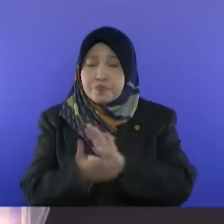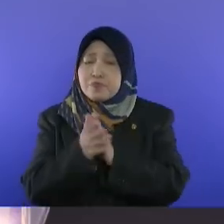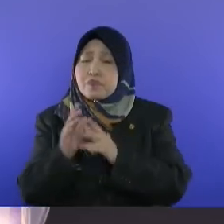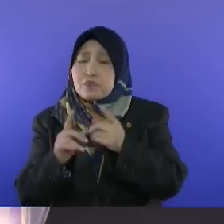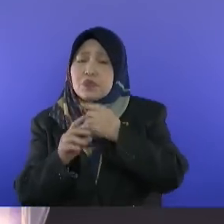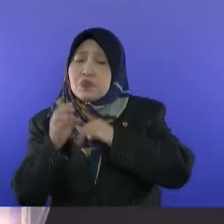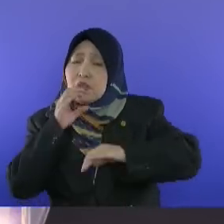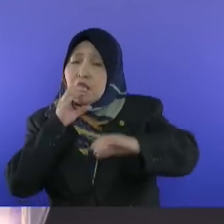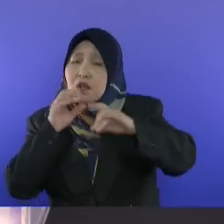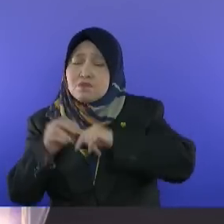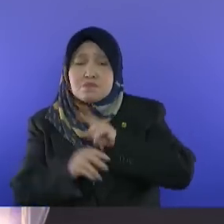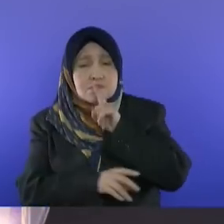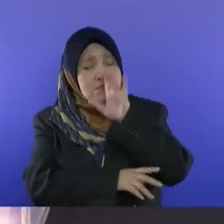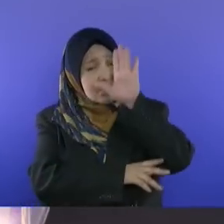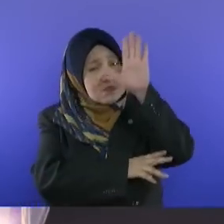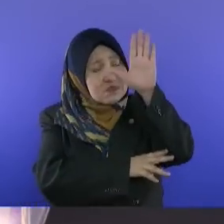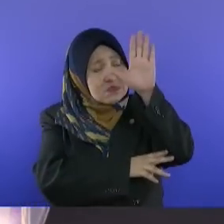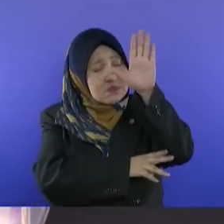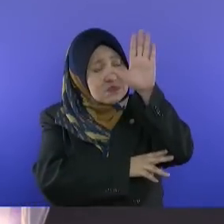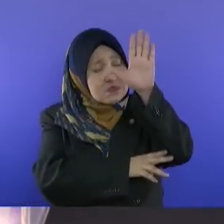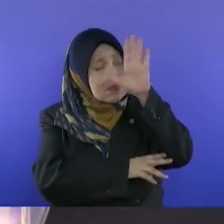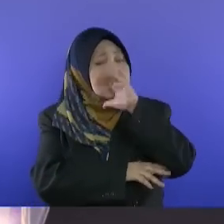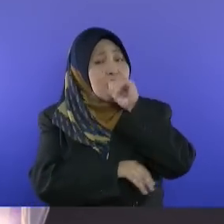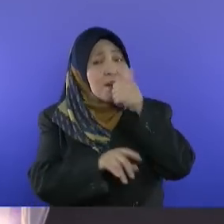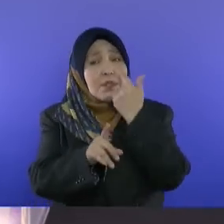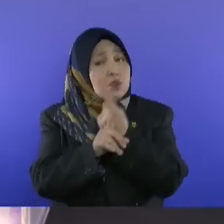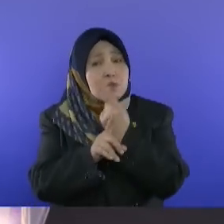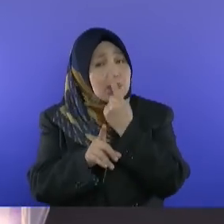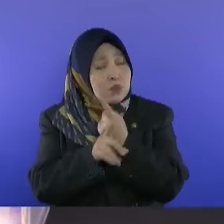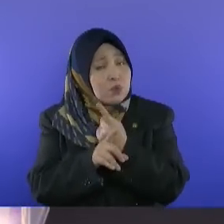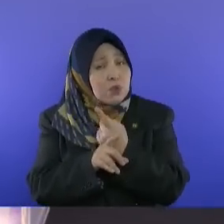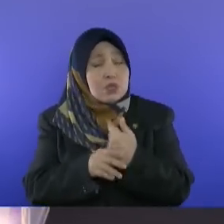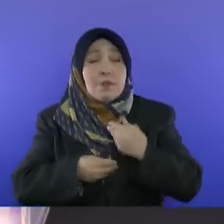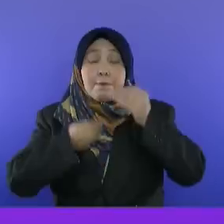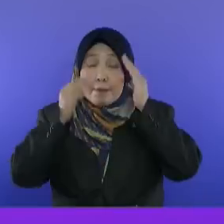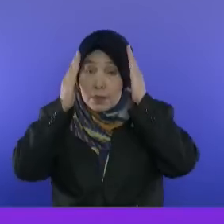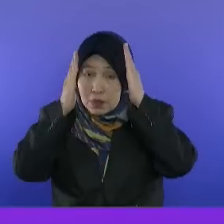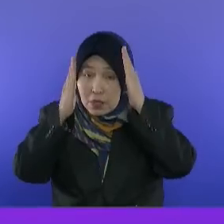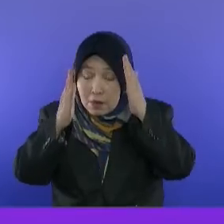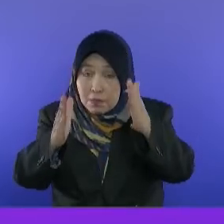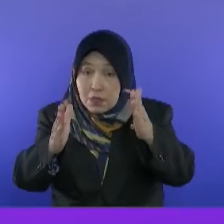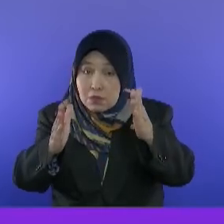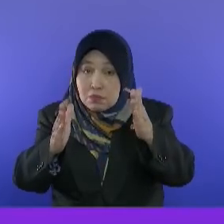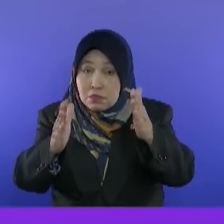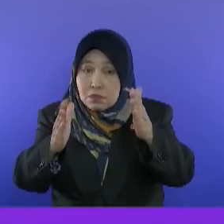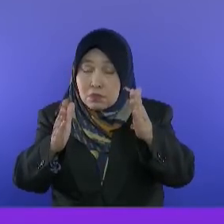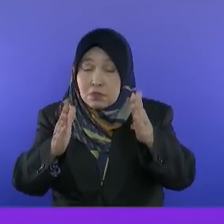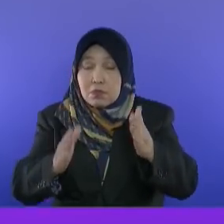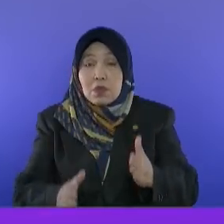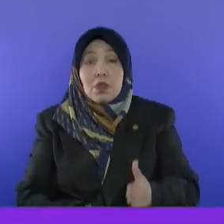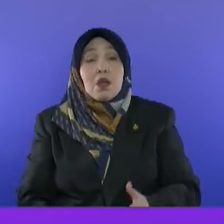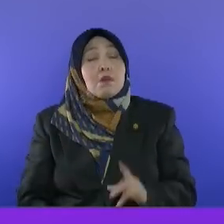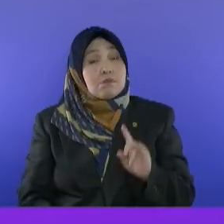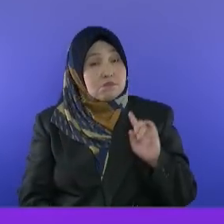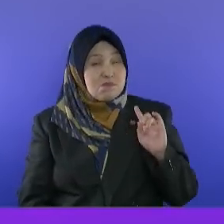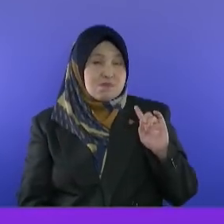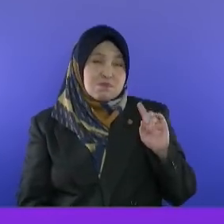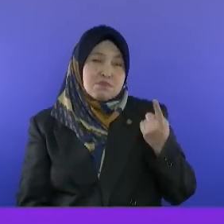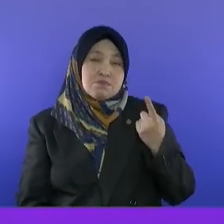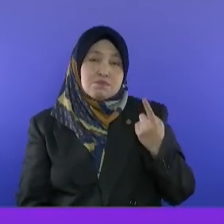tentang janji ini kalau dia tak betul-betul ya kita beri perhatian kita dia hanya